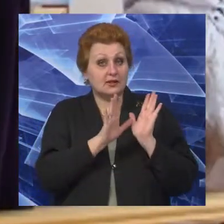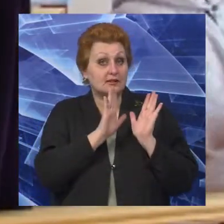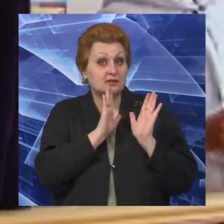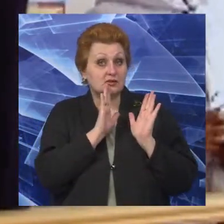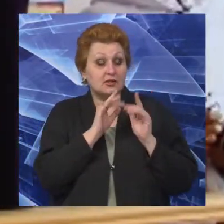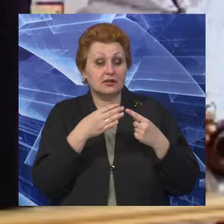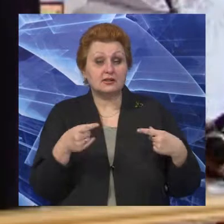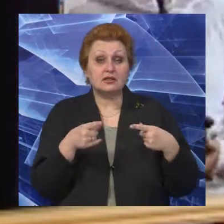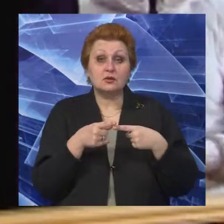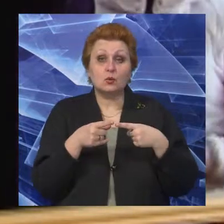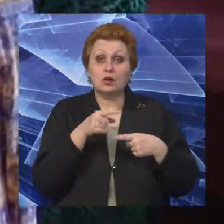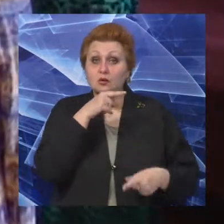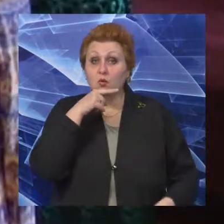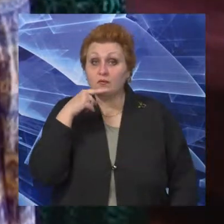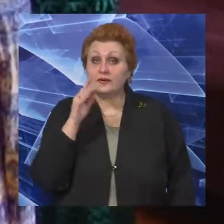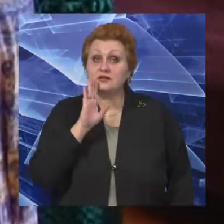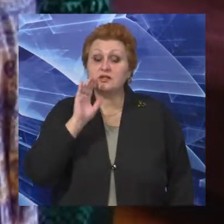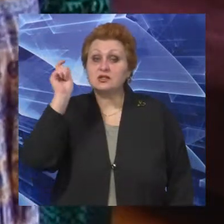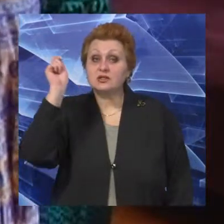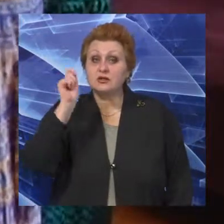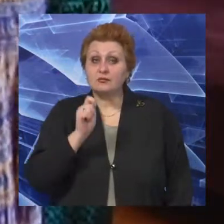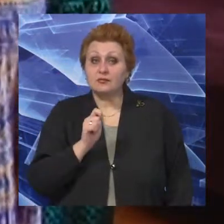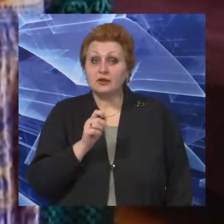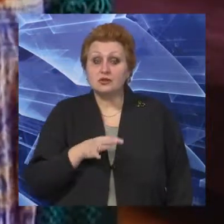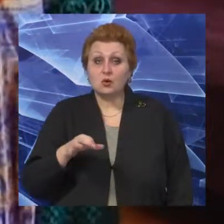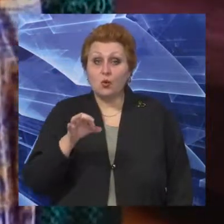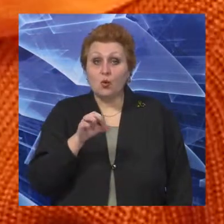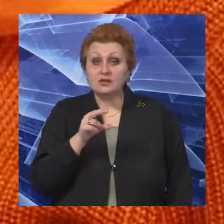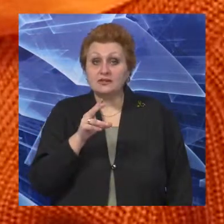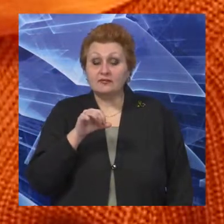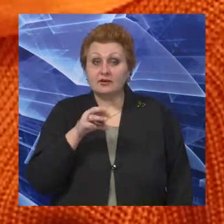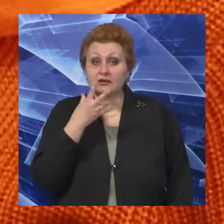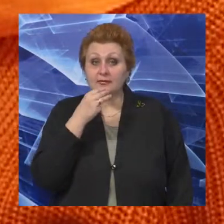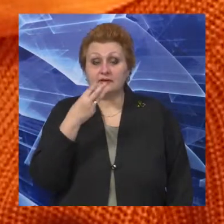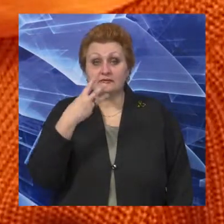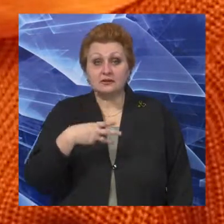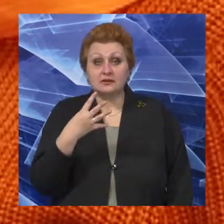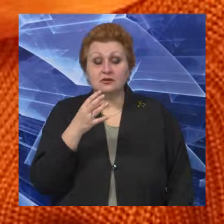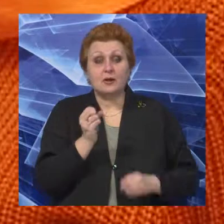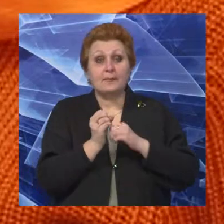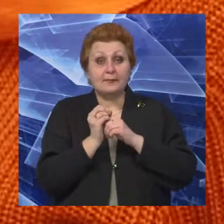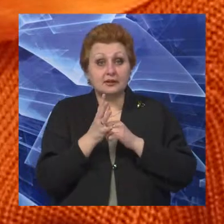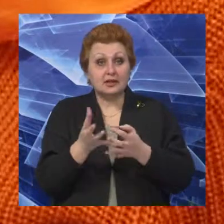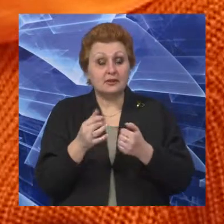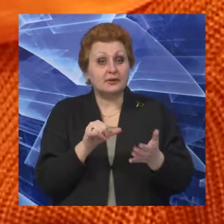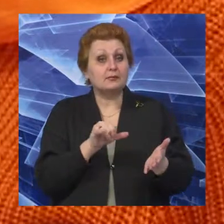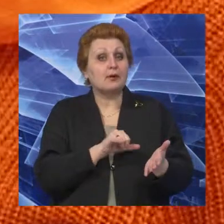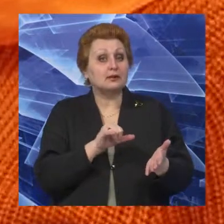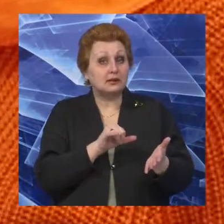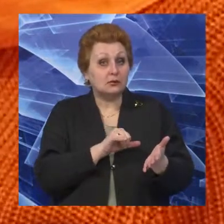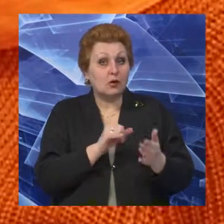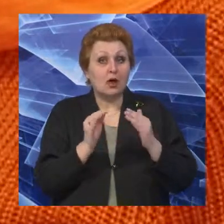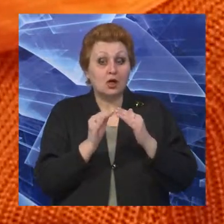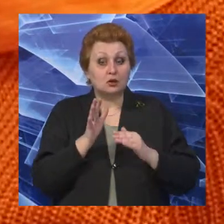16 женщин из разных уголков России. Юлия приехала с Крымского полуострова. Из своих 34 лет 15 принимала